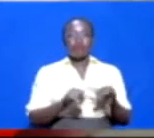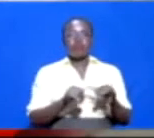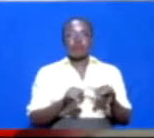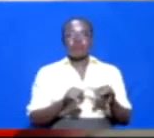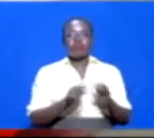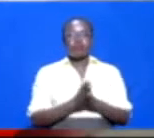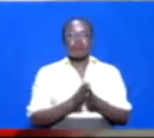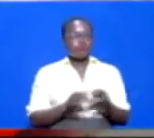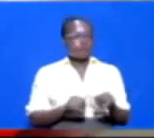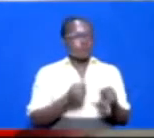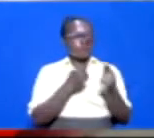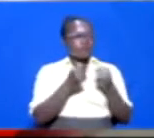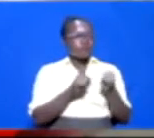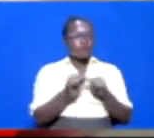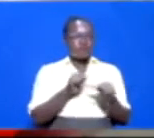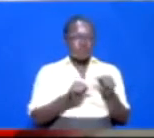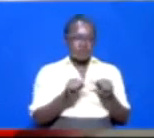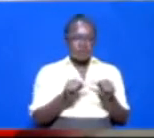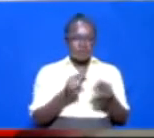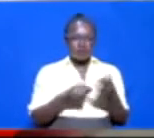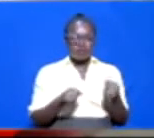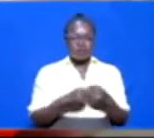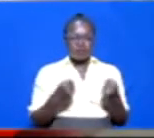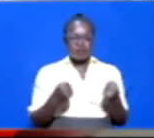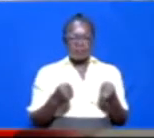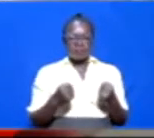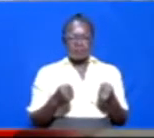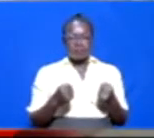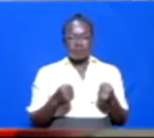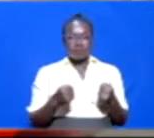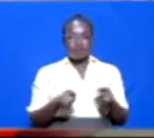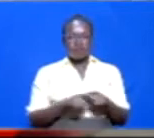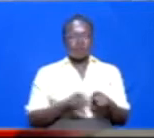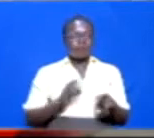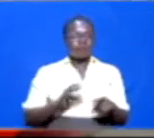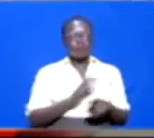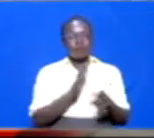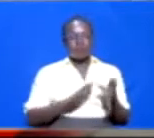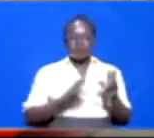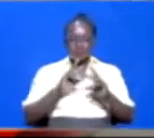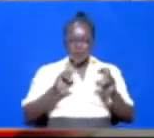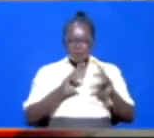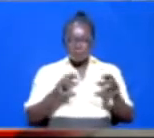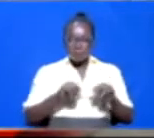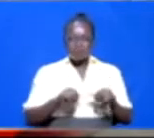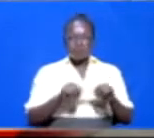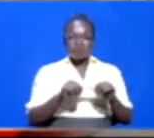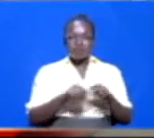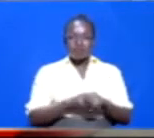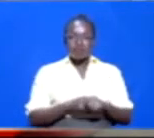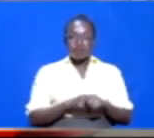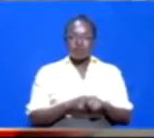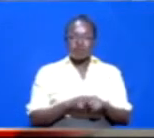tunazidi kuzungumza kuhusiana. Yeah. Na yale ambayo anachipuza wakati wale makamishna kupigwa msasa, na hivyo basi tutaendelea tu na huu mjadala, lakini kwa